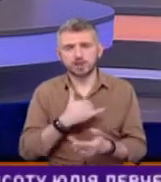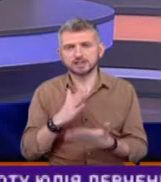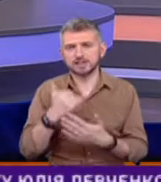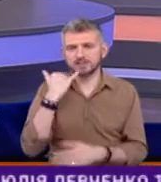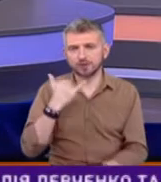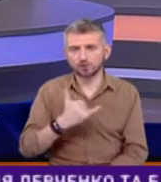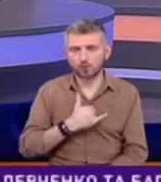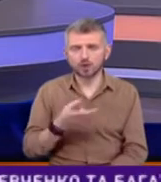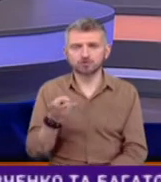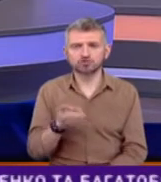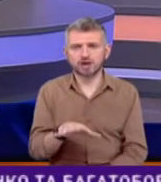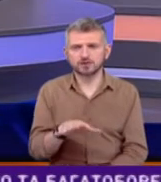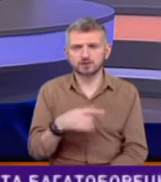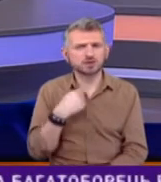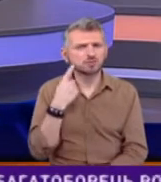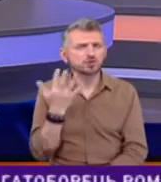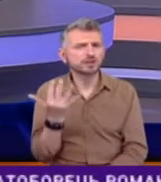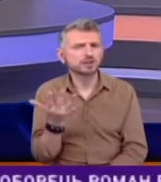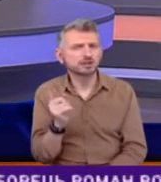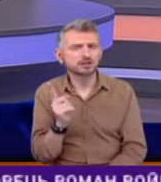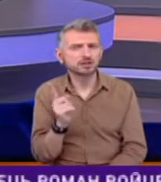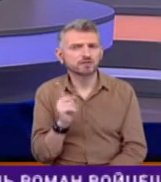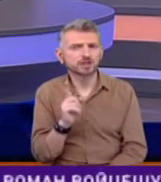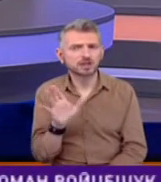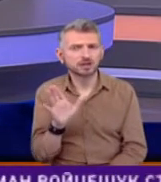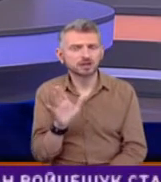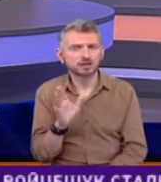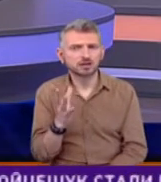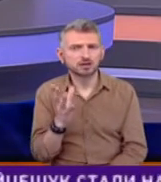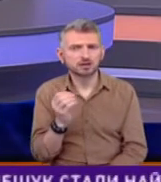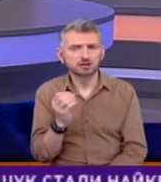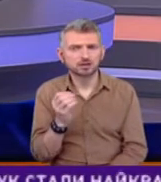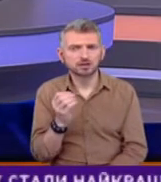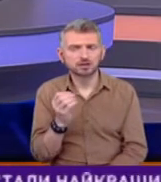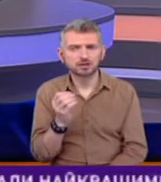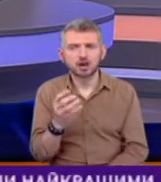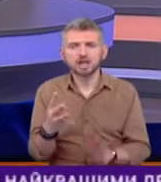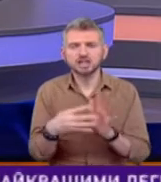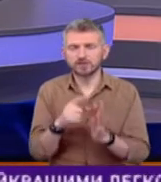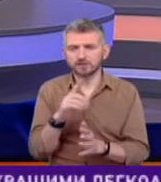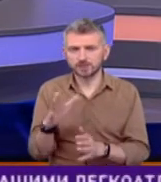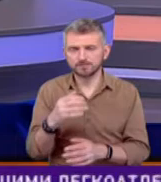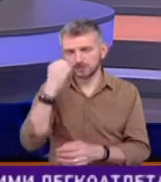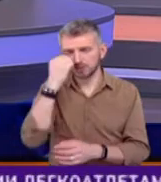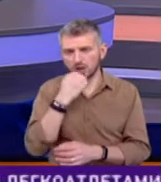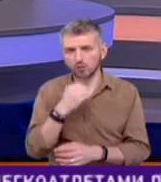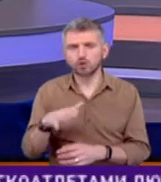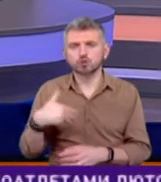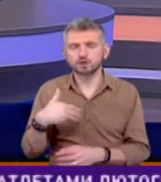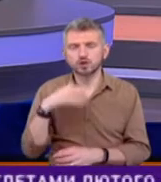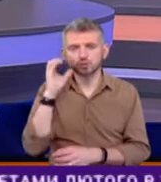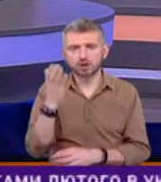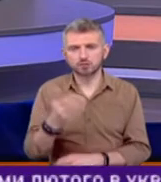дзвінок. Лишається, я не почув просто скільки хвилин, бо ми б ще тут 9. Дякую. Алло, добрий вечір, слухаємо